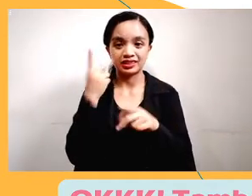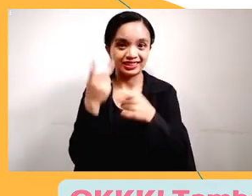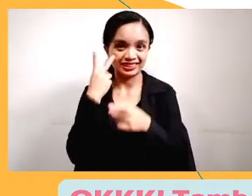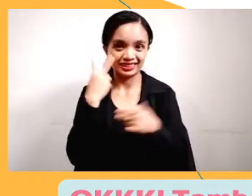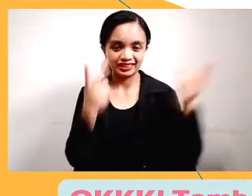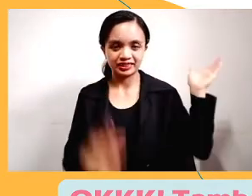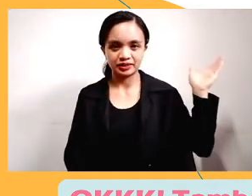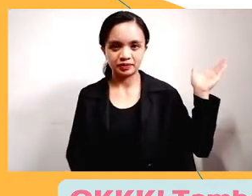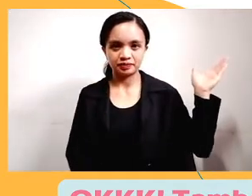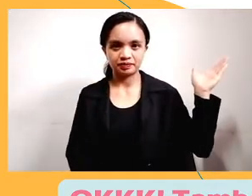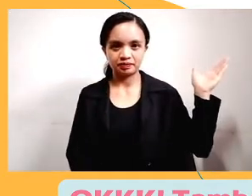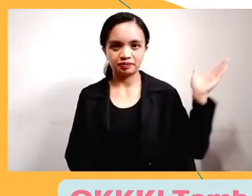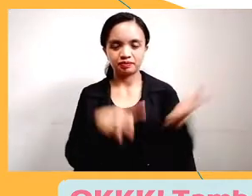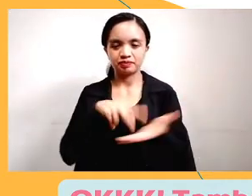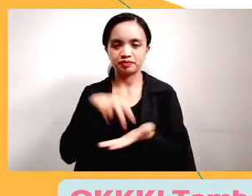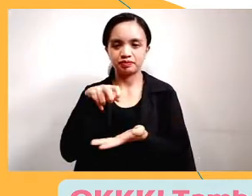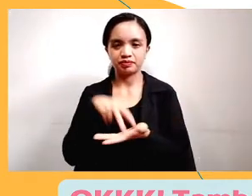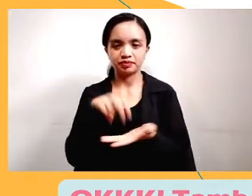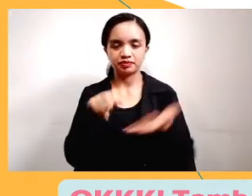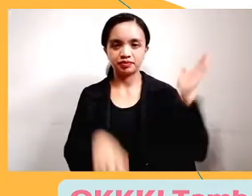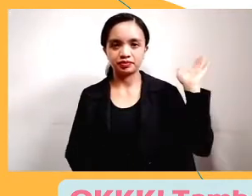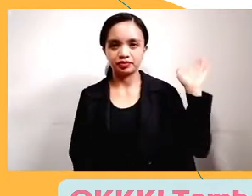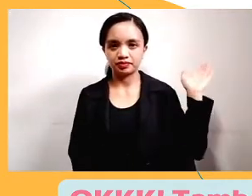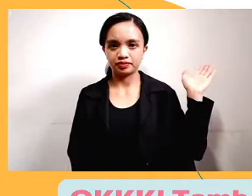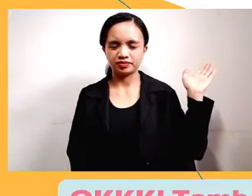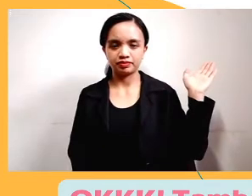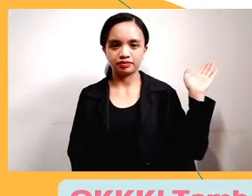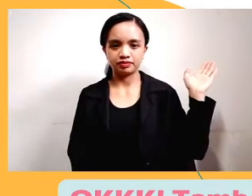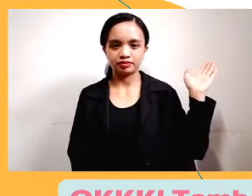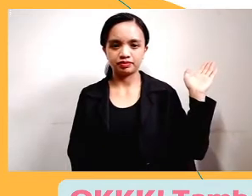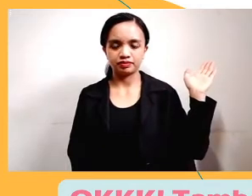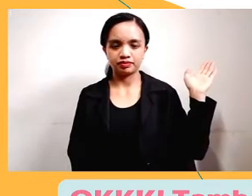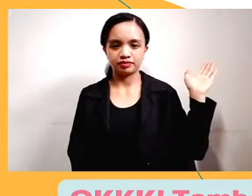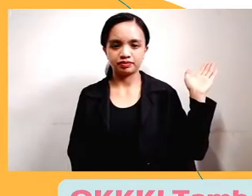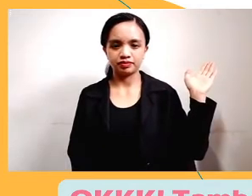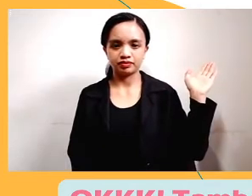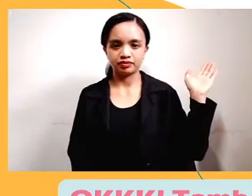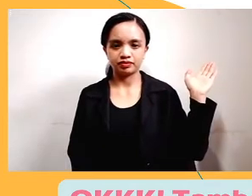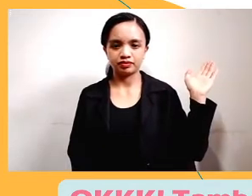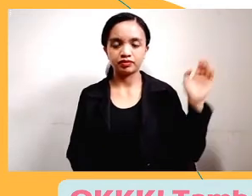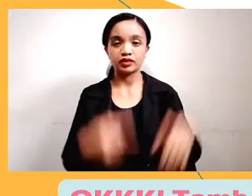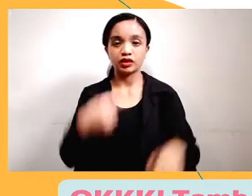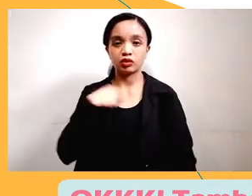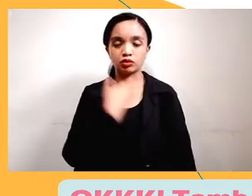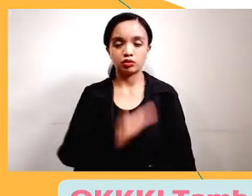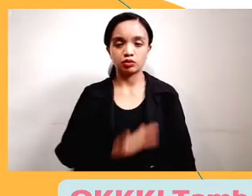tingnan natin anong nangyayari. Ako ay gutom.